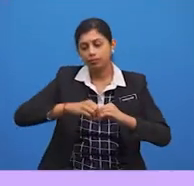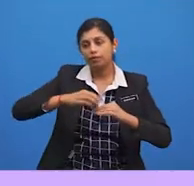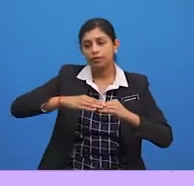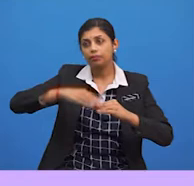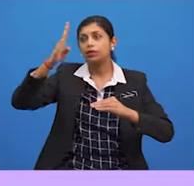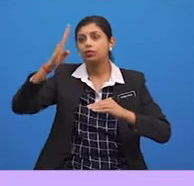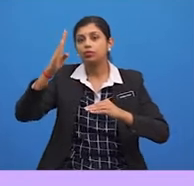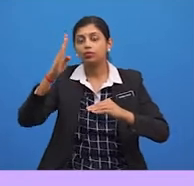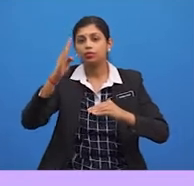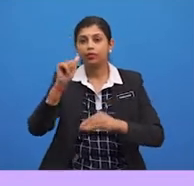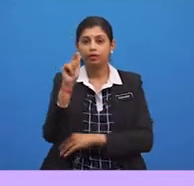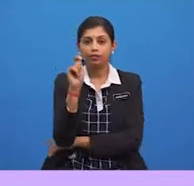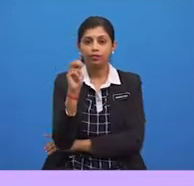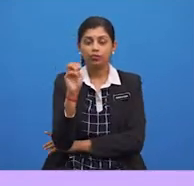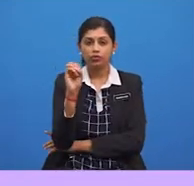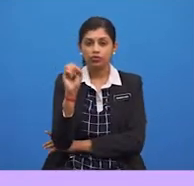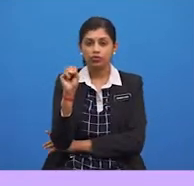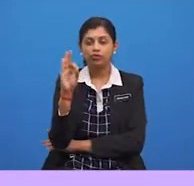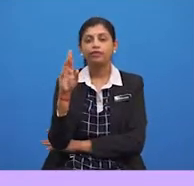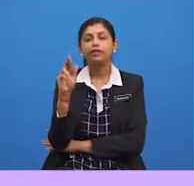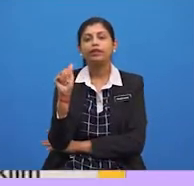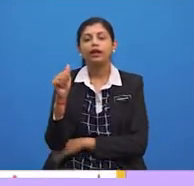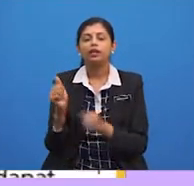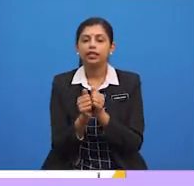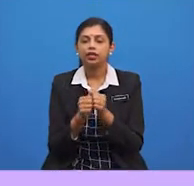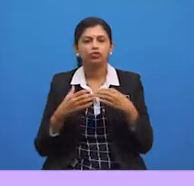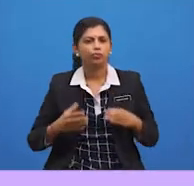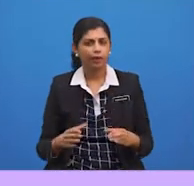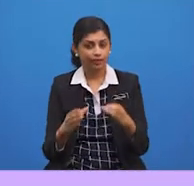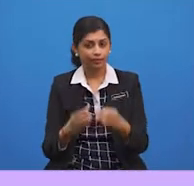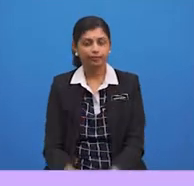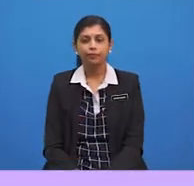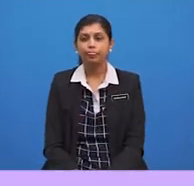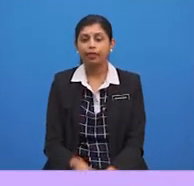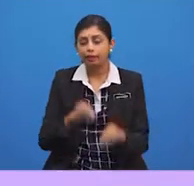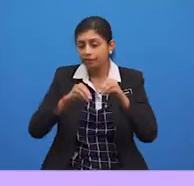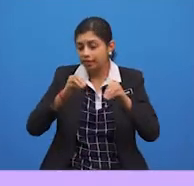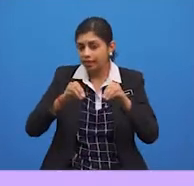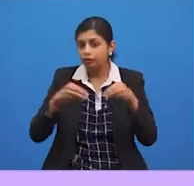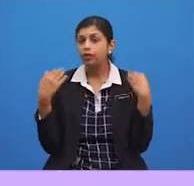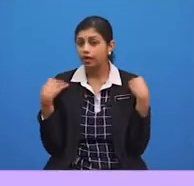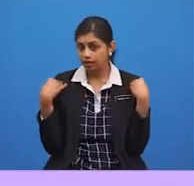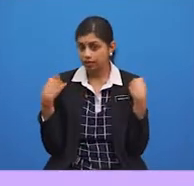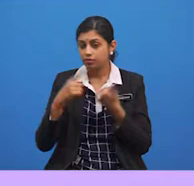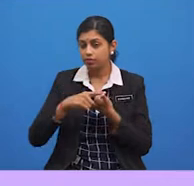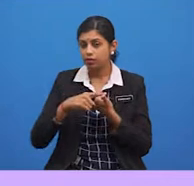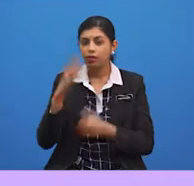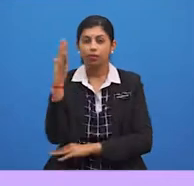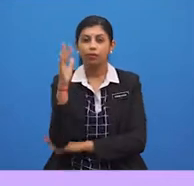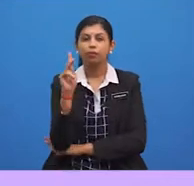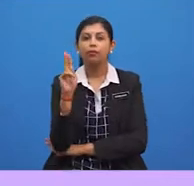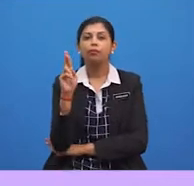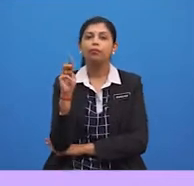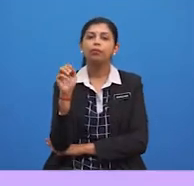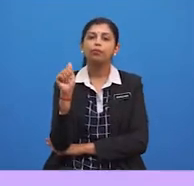cepat. Kegiatan pertanian dilakukan seperti penanaman pokok kurma